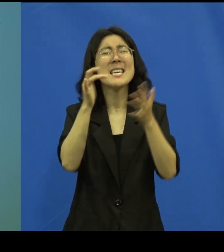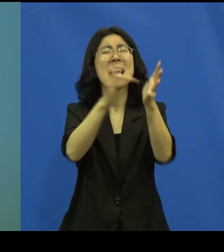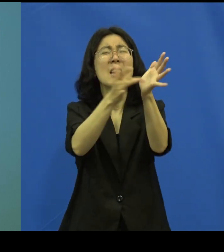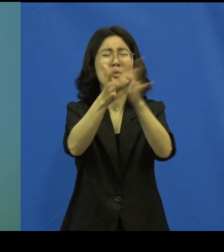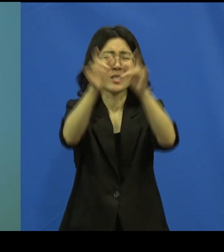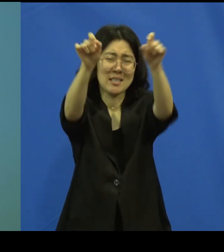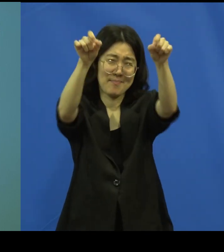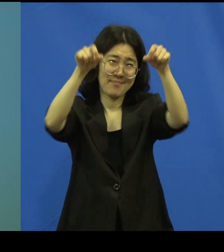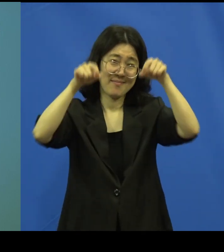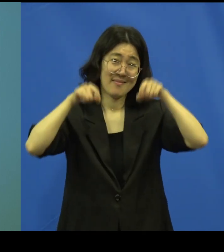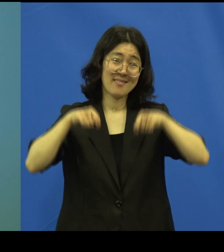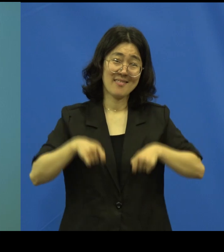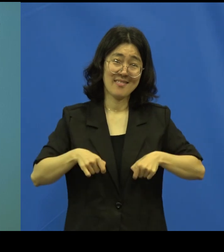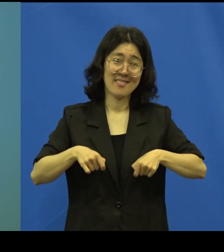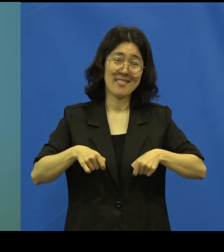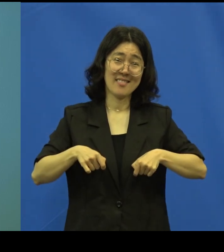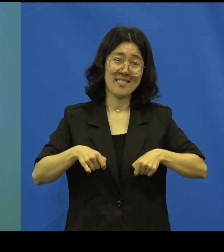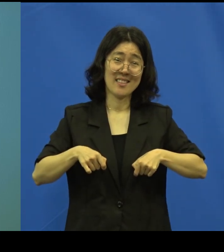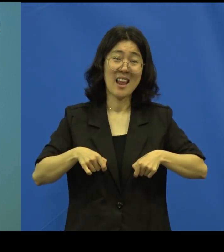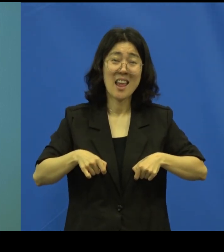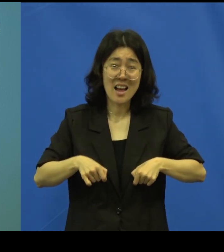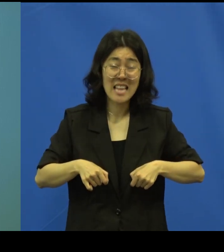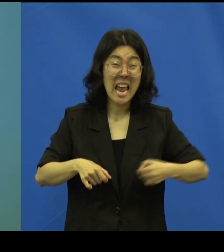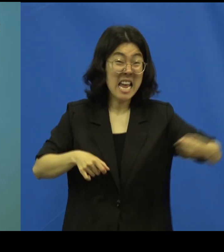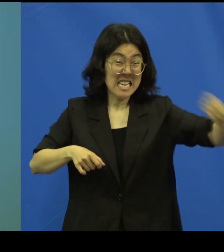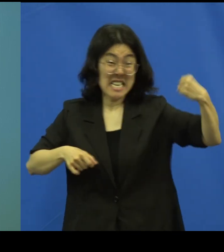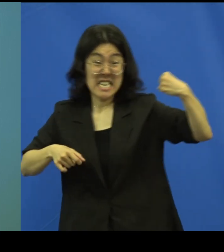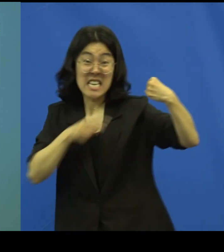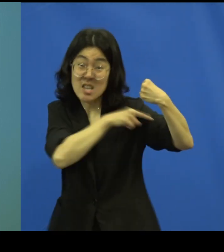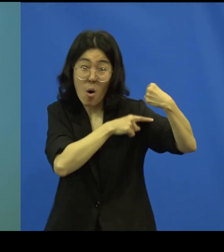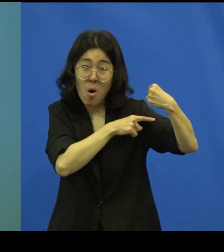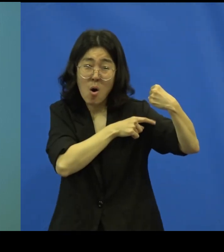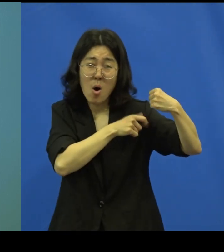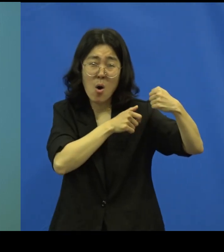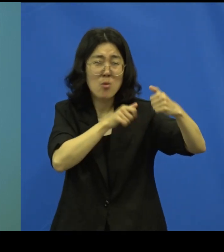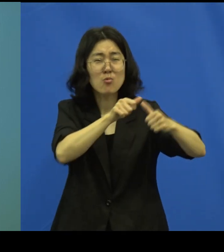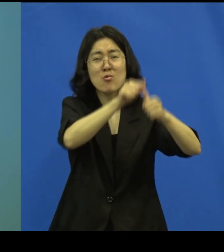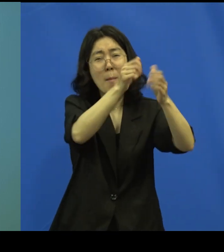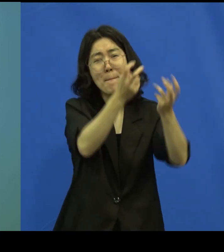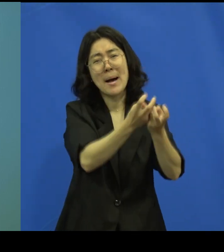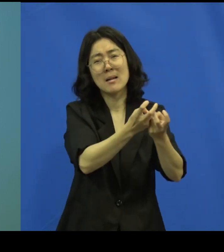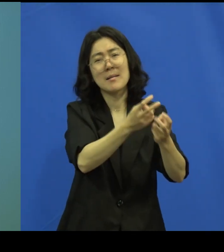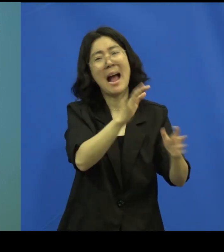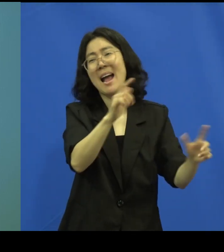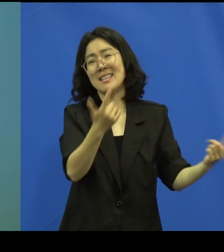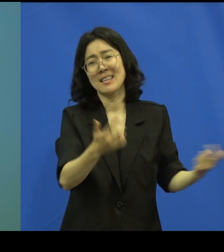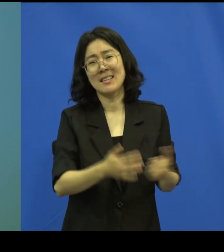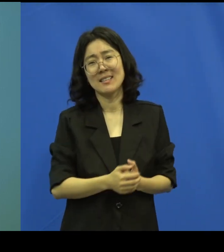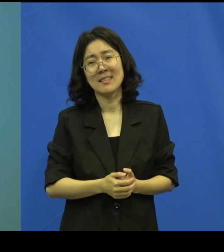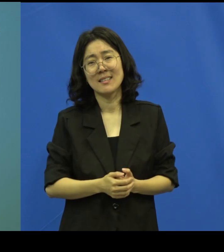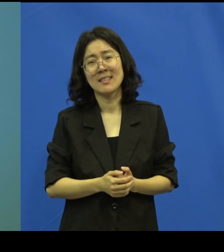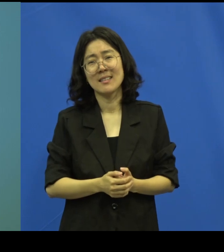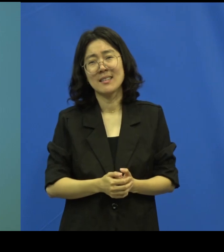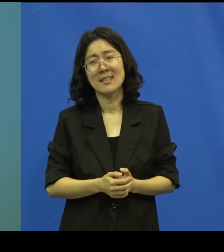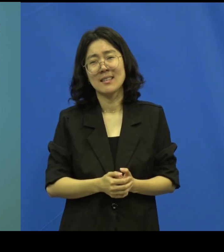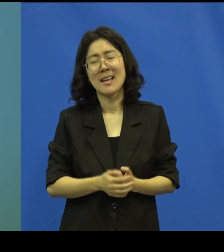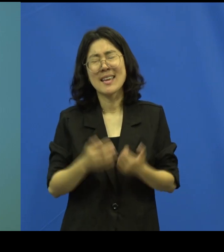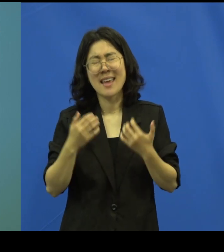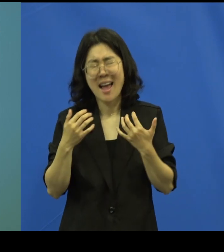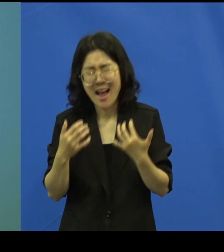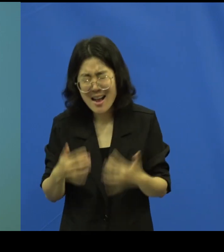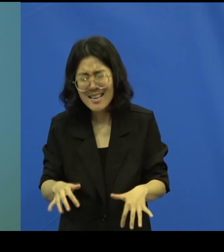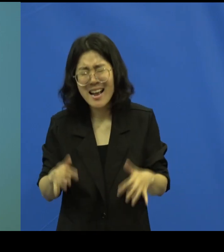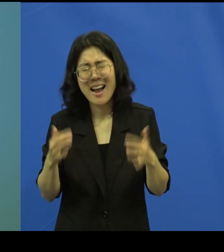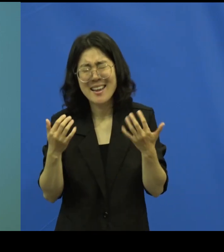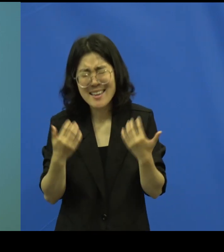노래하는 것입니다. 그래서 우리는 끊임없이 어린 양 예수, 그 예수를 부르는 거죠. 그게